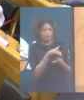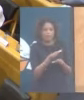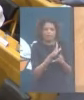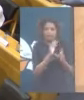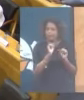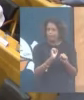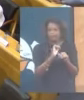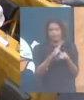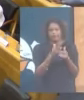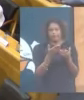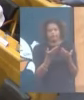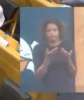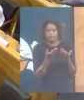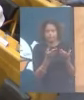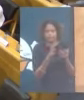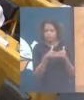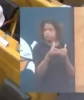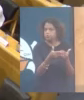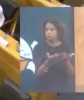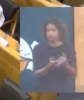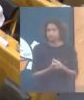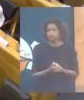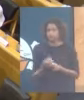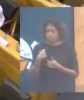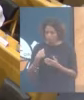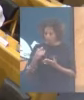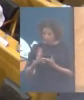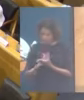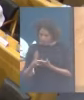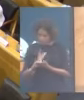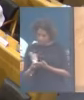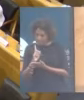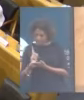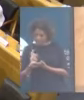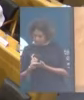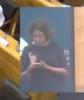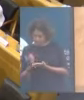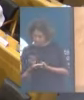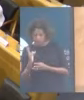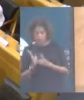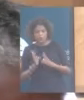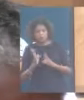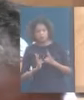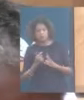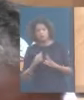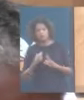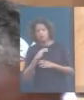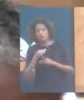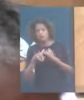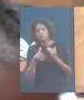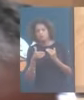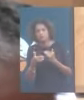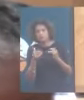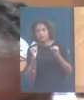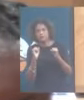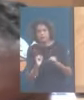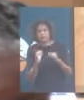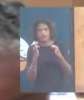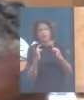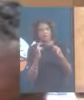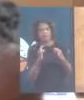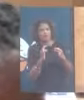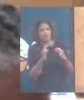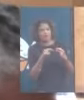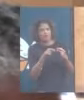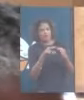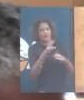donc de poser les questions que j'avais préparées et peut-être j'aurai d'autres occasions pour parler de l'inondation de